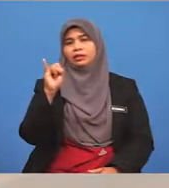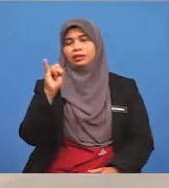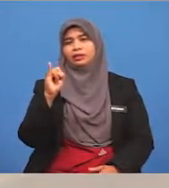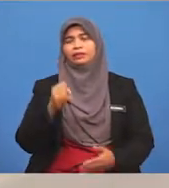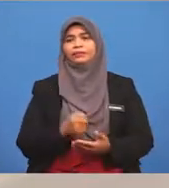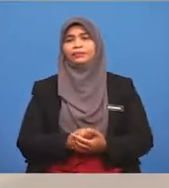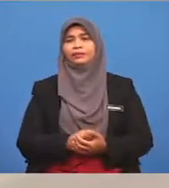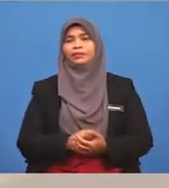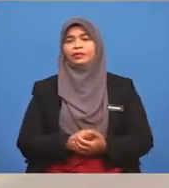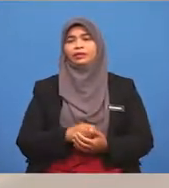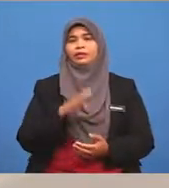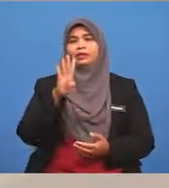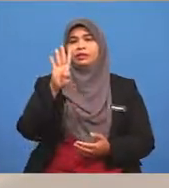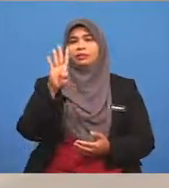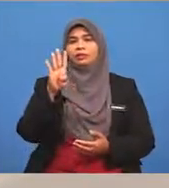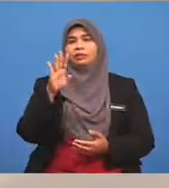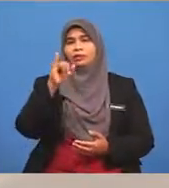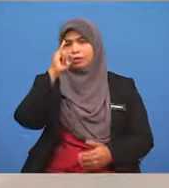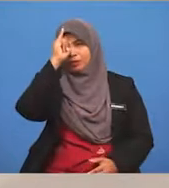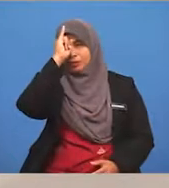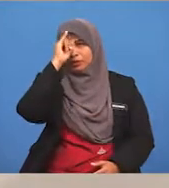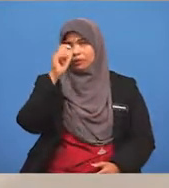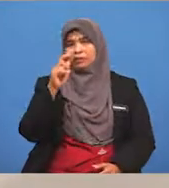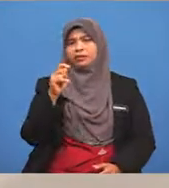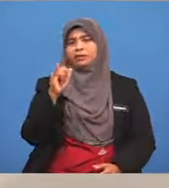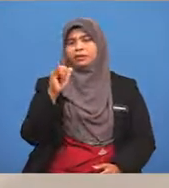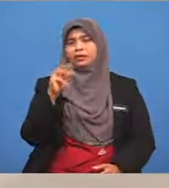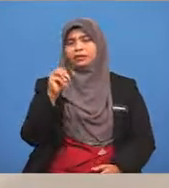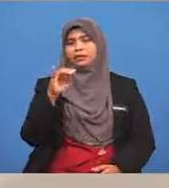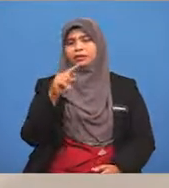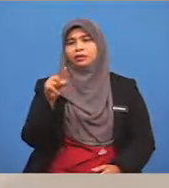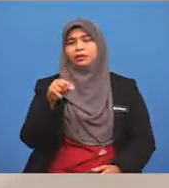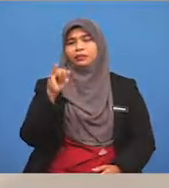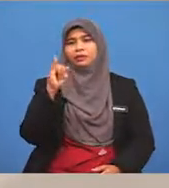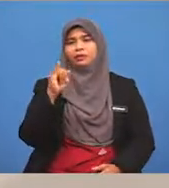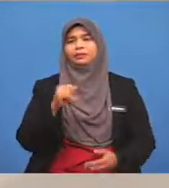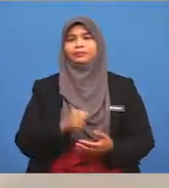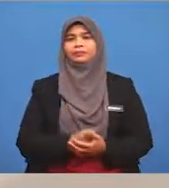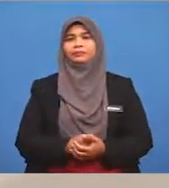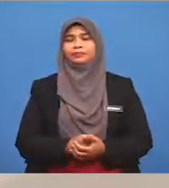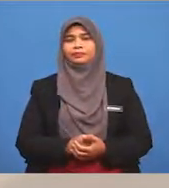Keempat, Imam At-Tirmizi, penyusun Sunan At-Tirmizi.